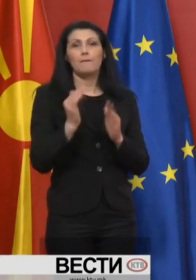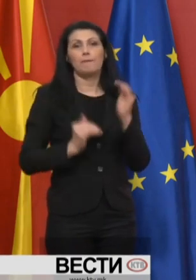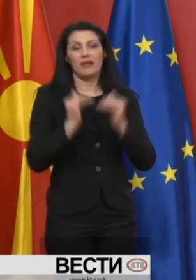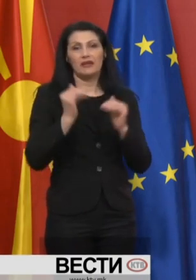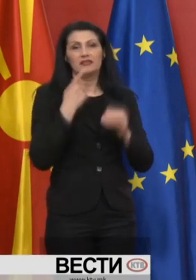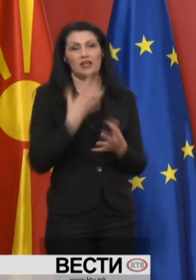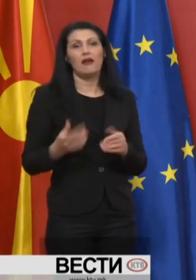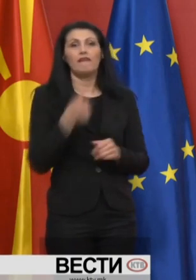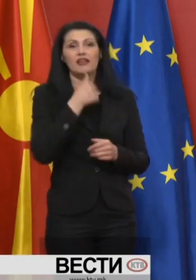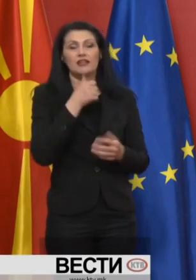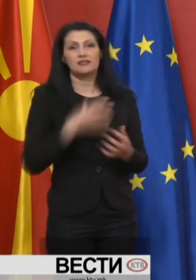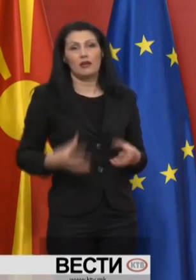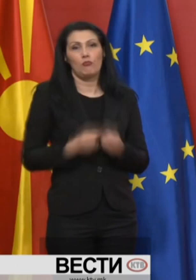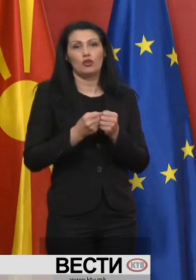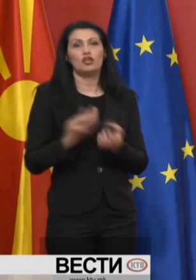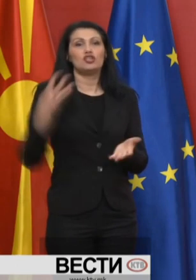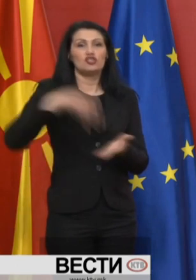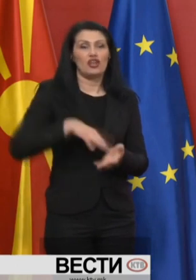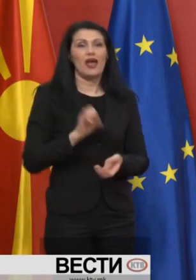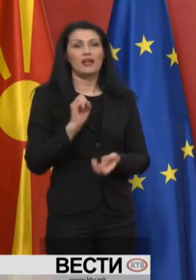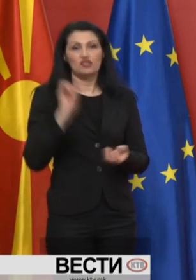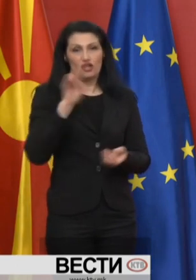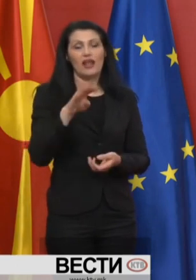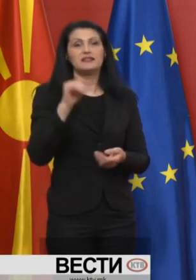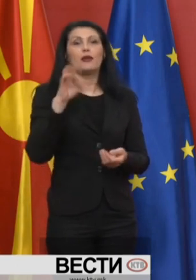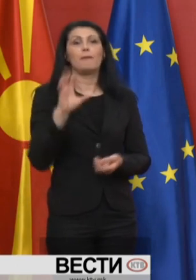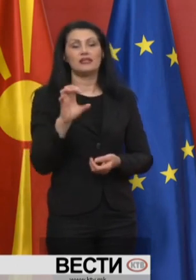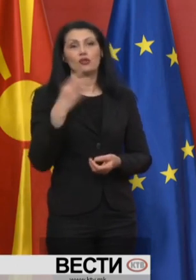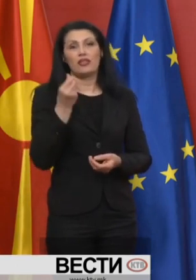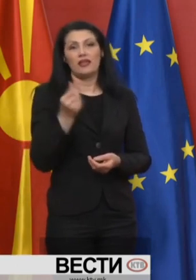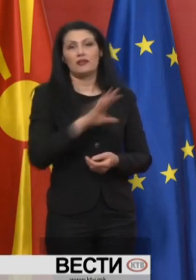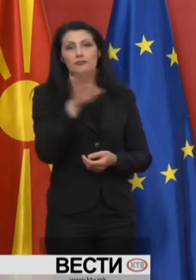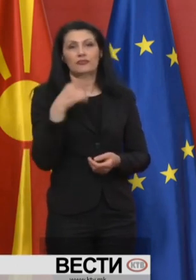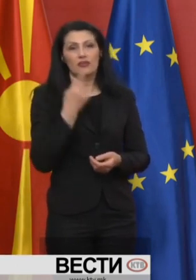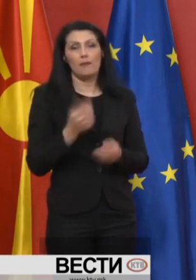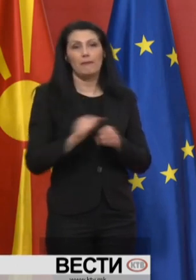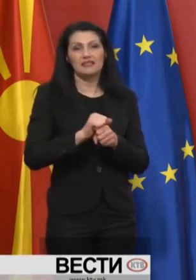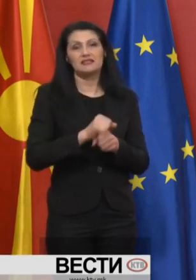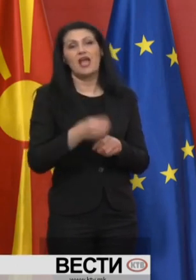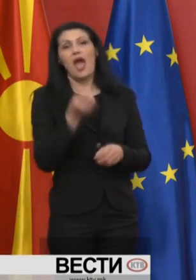финансиска поддршка од 14.500 денари за месеците април и мај.